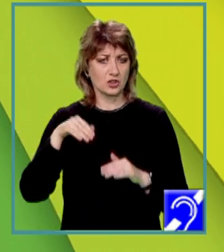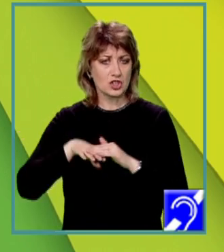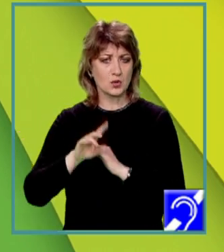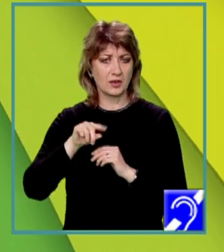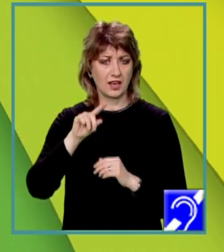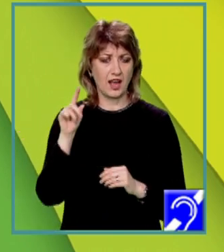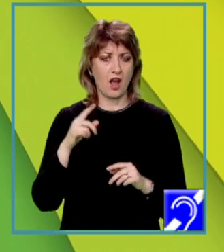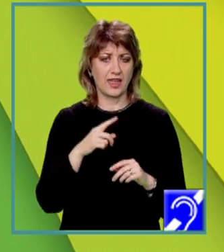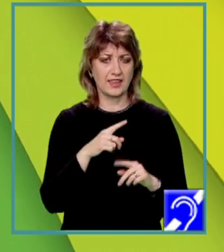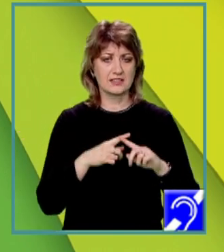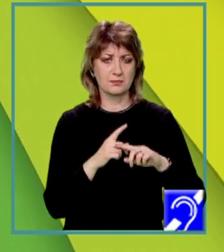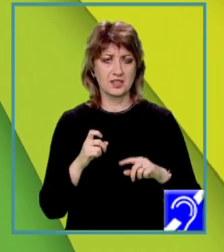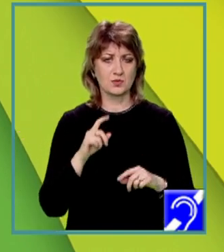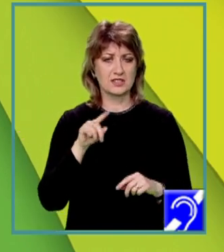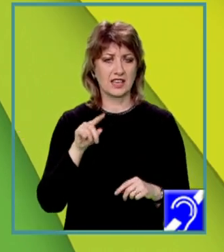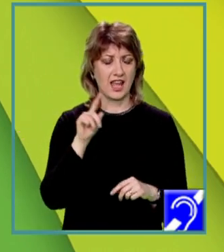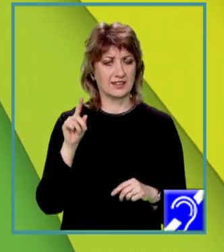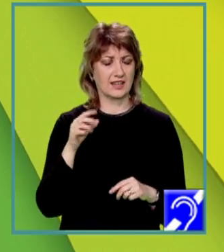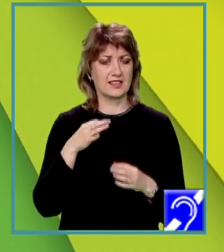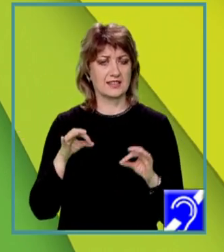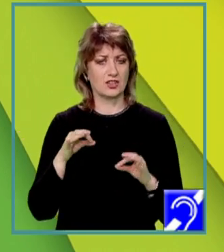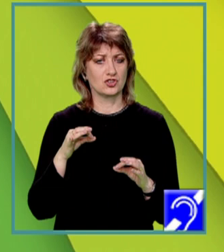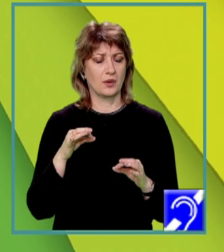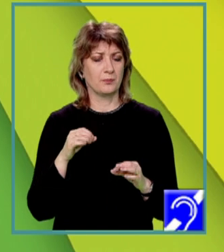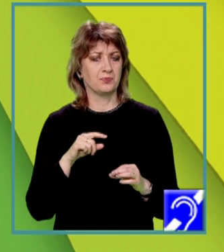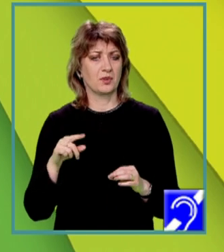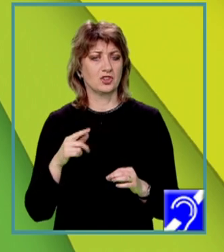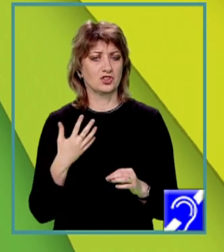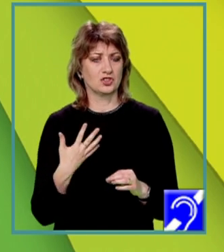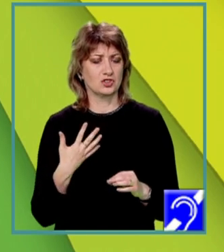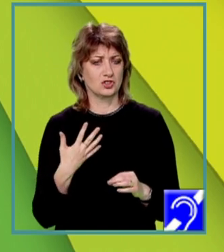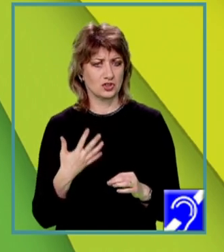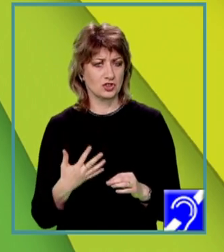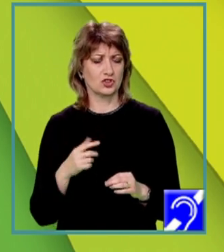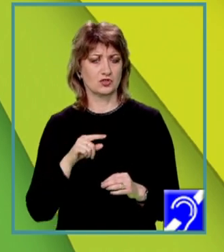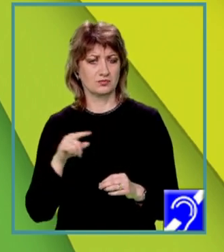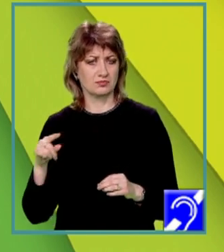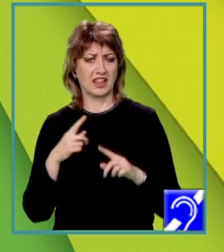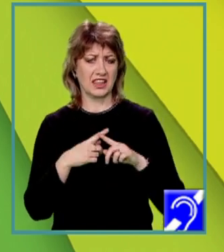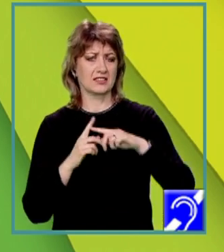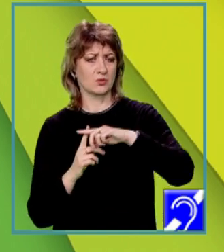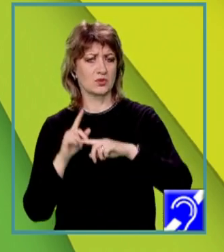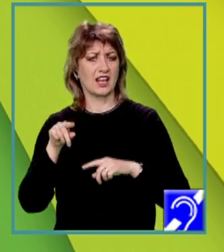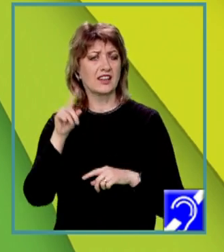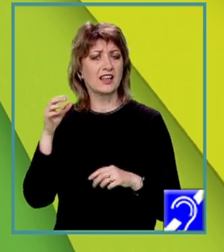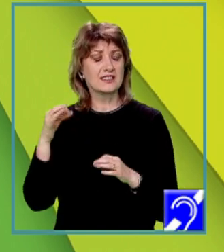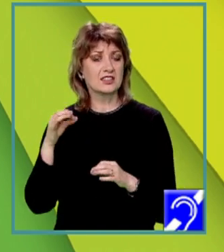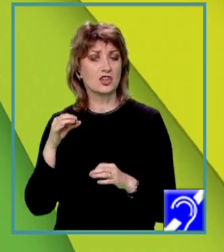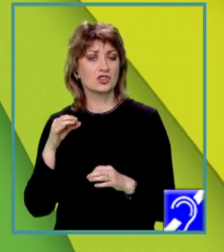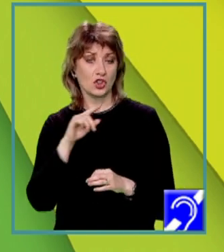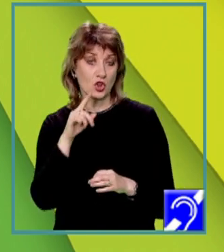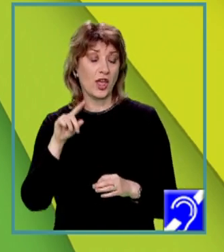obținem x minus 2 radical din 10 pe 5 pe lângă x plus 2 radical din 10 pe cinci este egal cu 0 și soluția